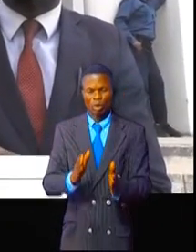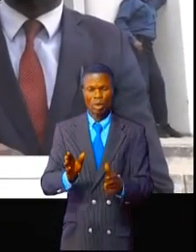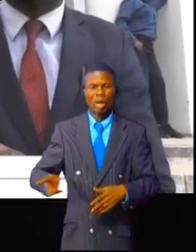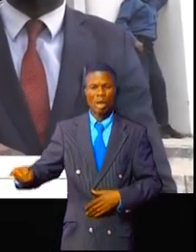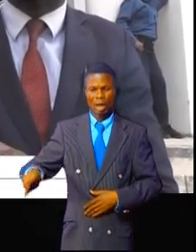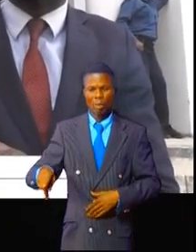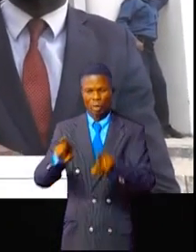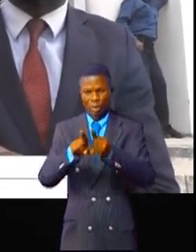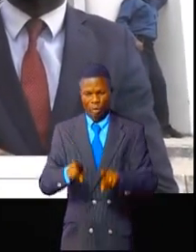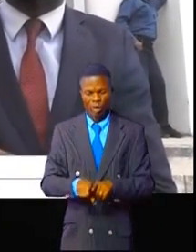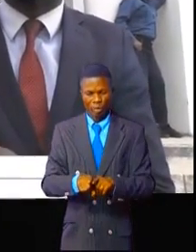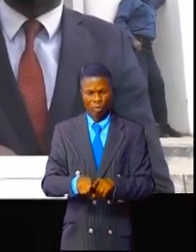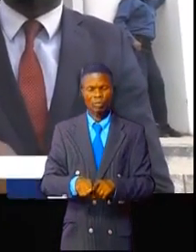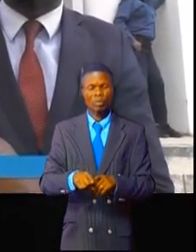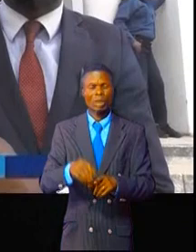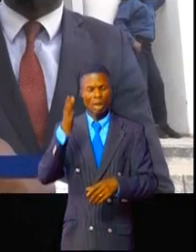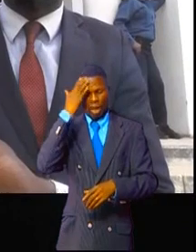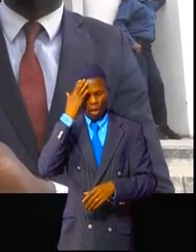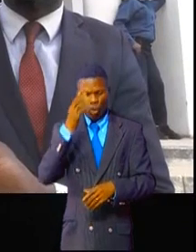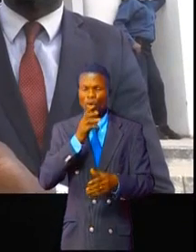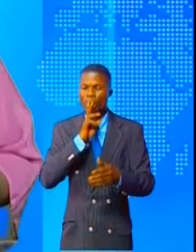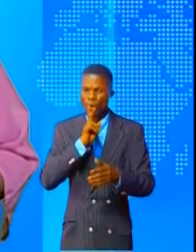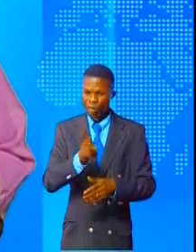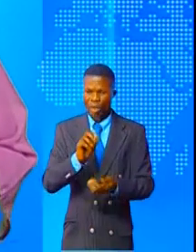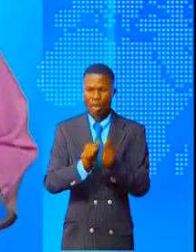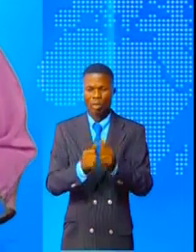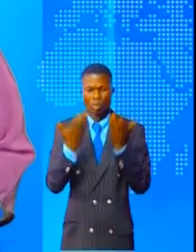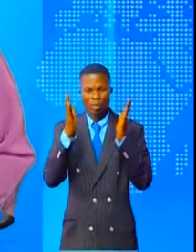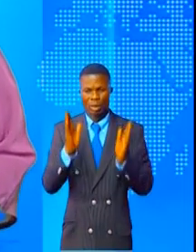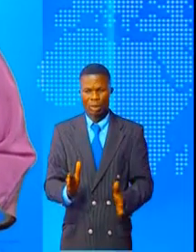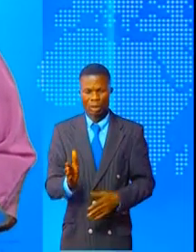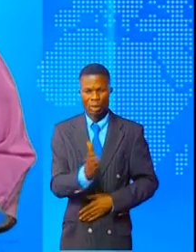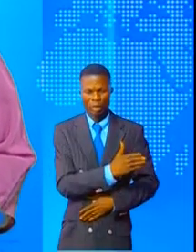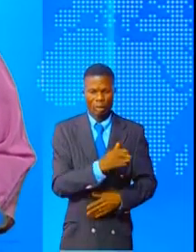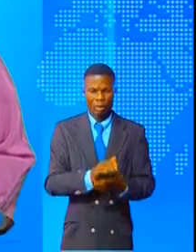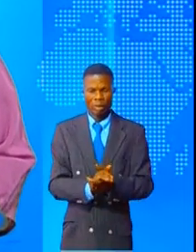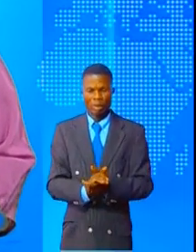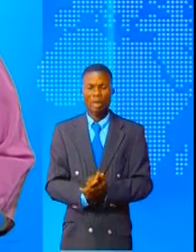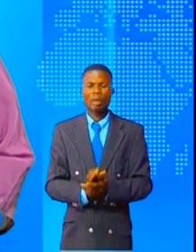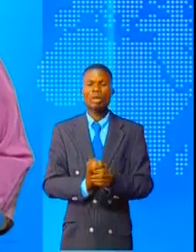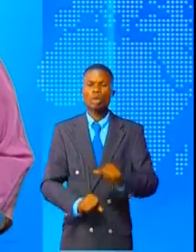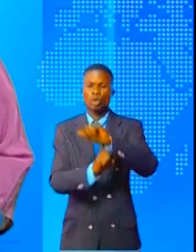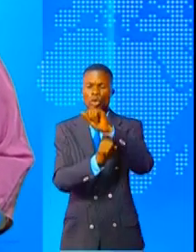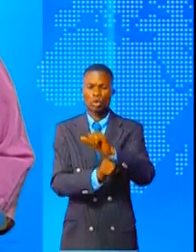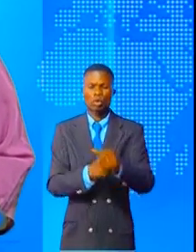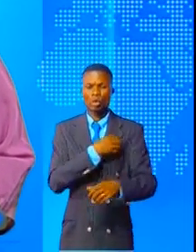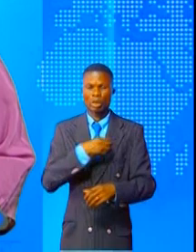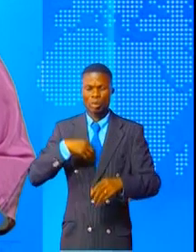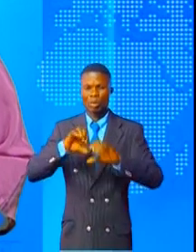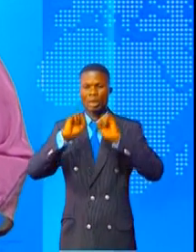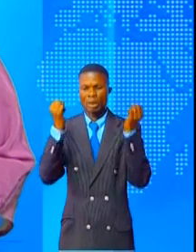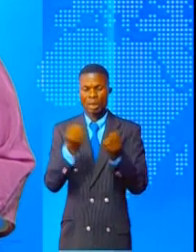provinces et il va s'informer eux-mêmes à la science l'abord de la femme dans la gestion d'une entreprise a été